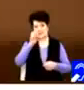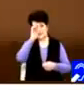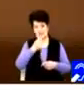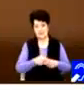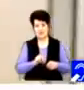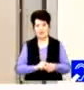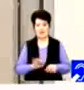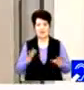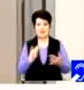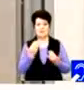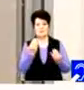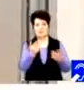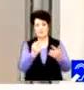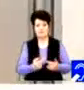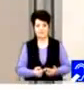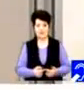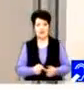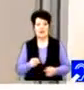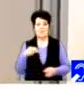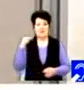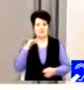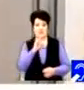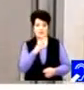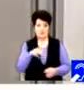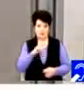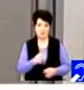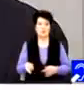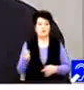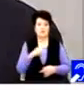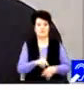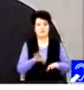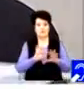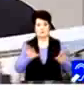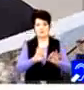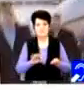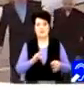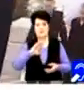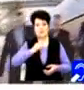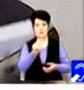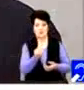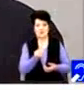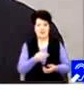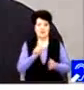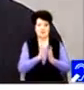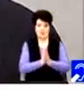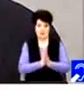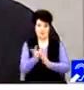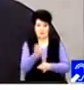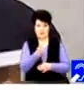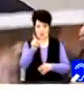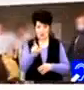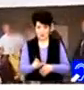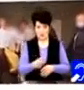care gestionează cazul lor președintele Igor dodon a venit și el cu un scurt mesaj pe o rețea socială în care cere pentru cei doi